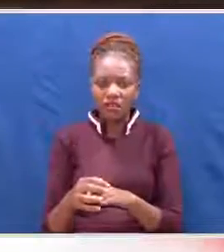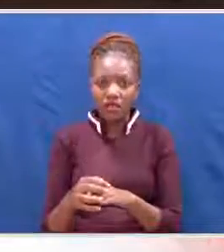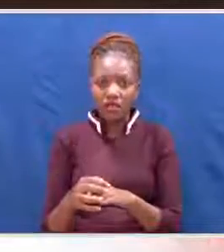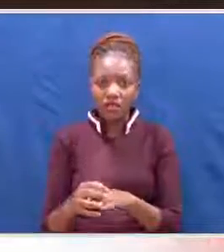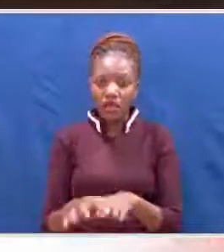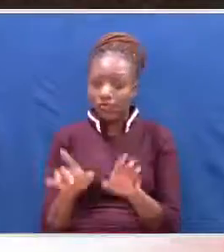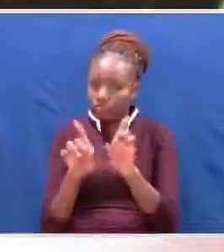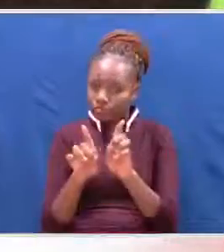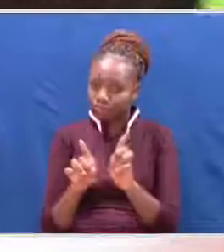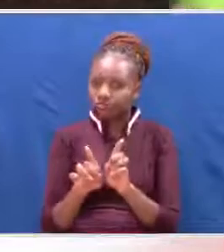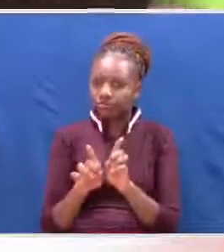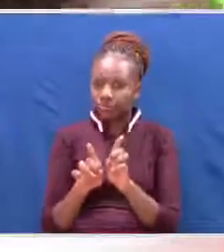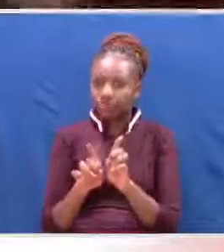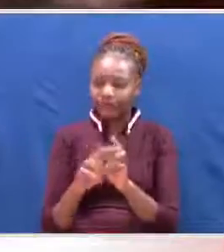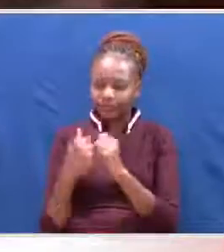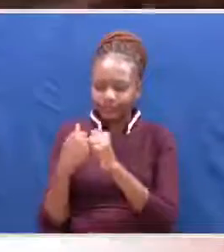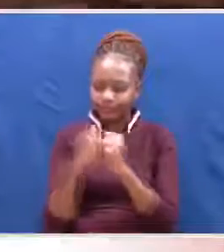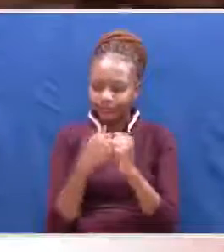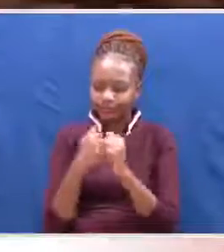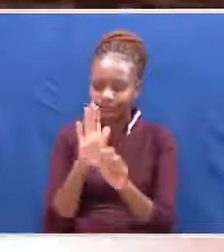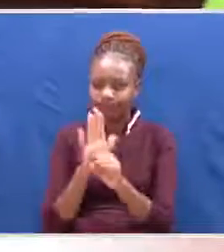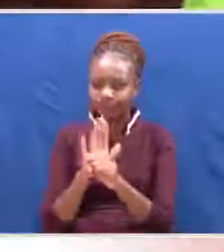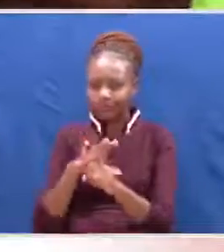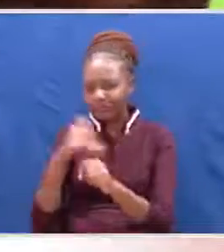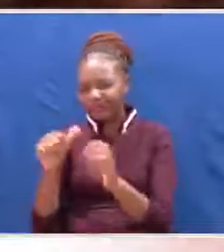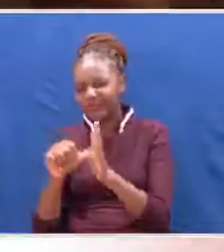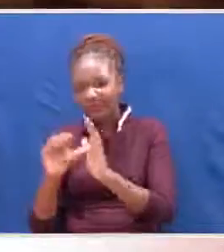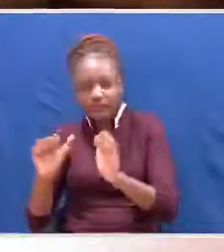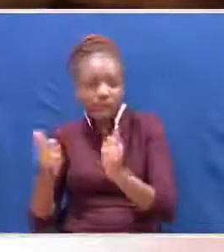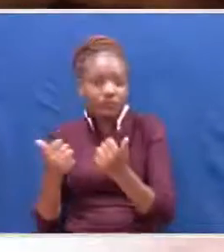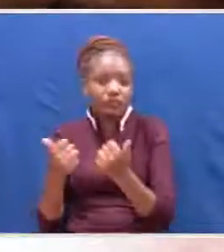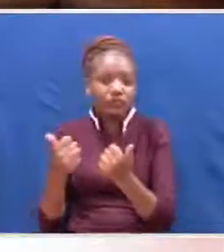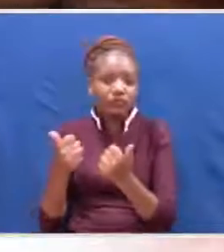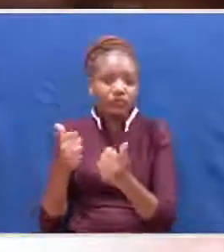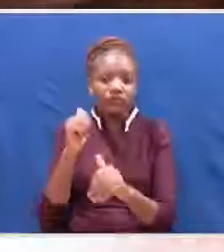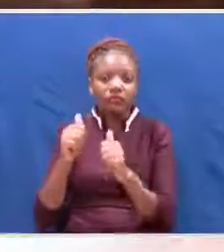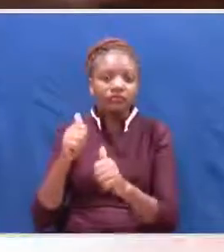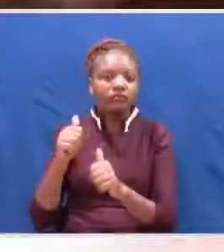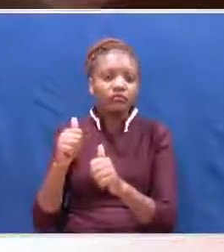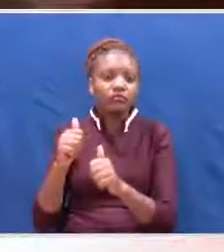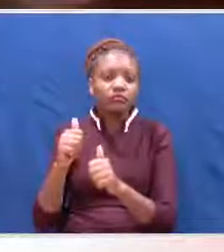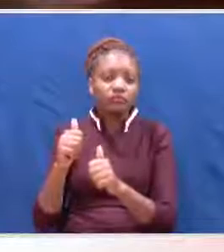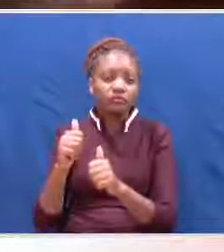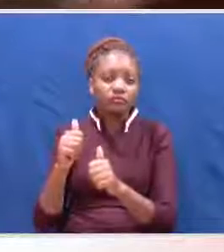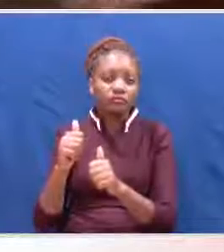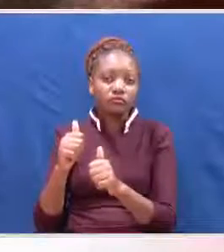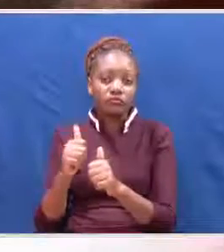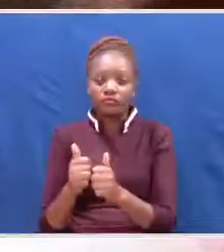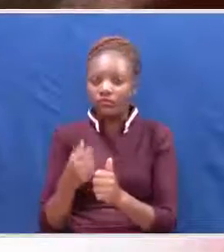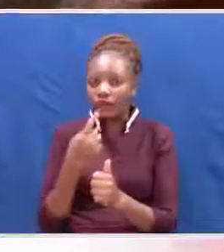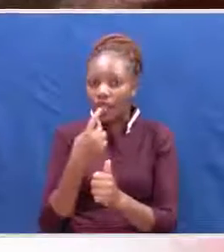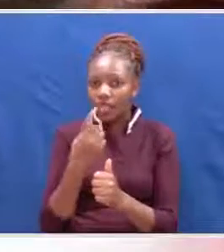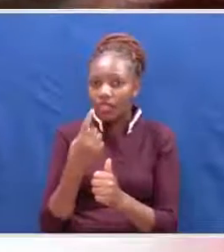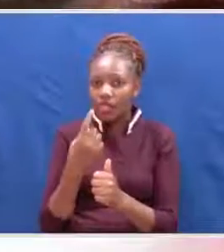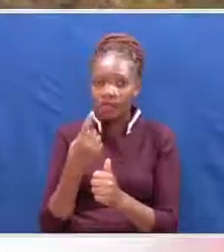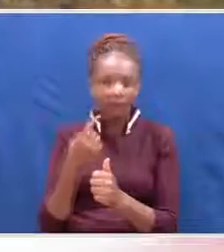the injury and financial trauma, another bombshell fell. It read, Ochieng, you are not one of